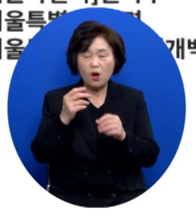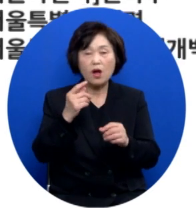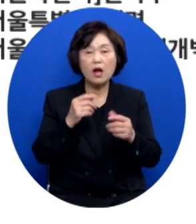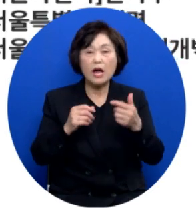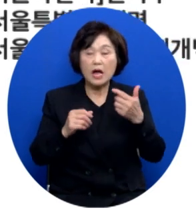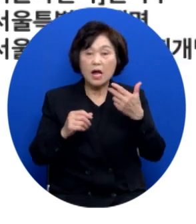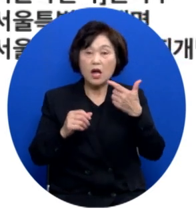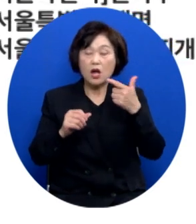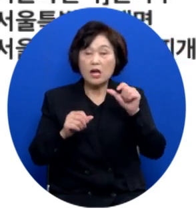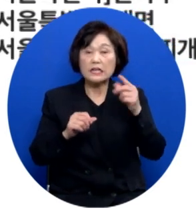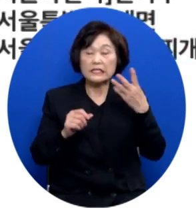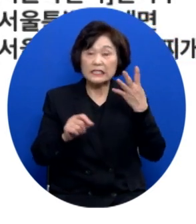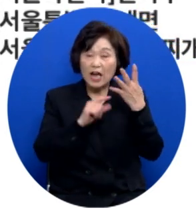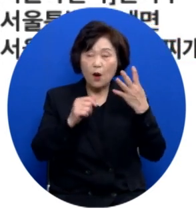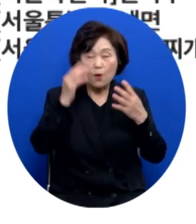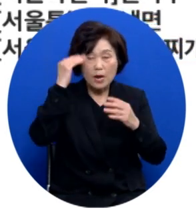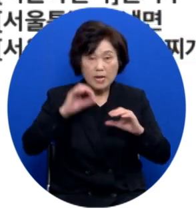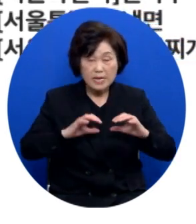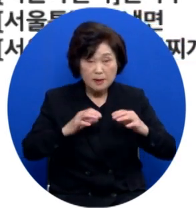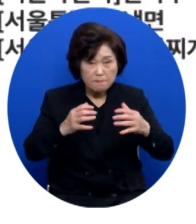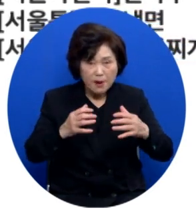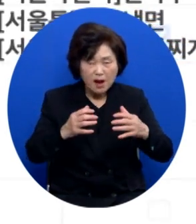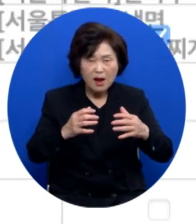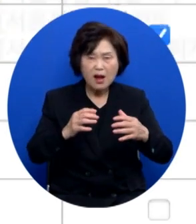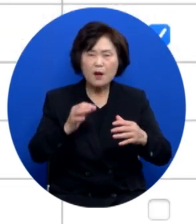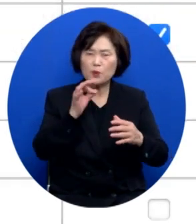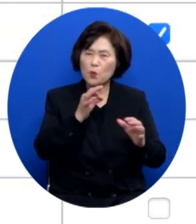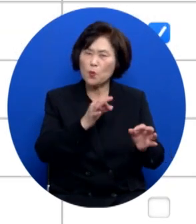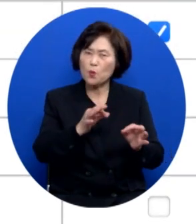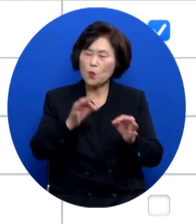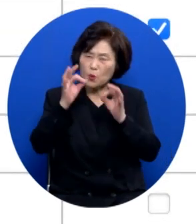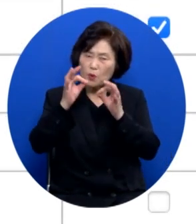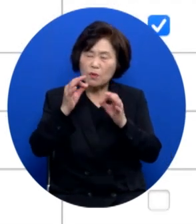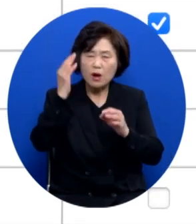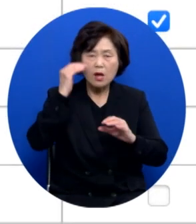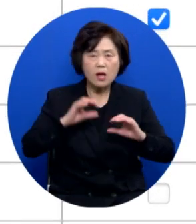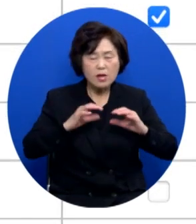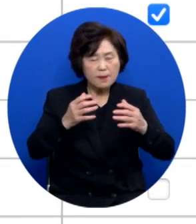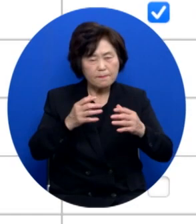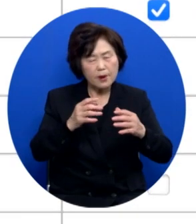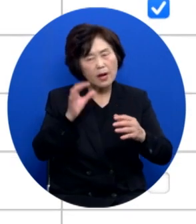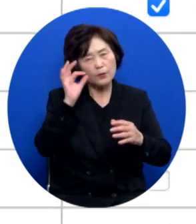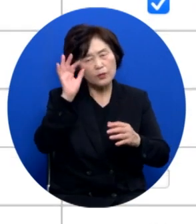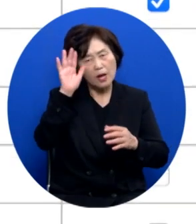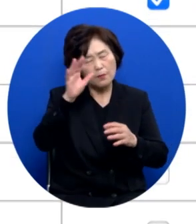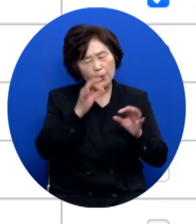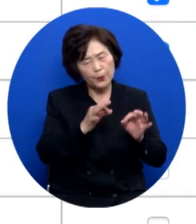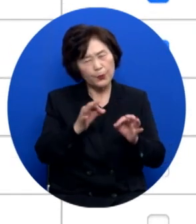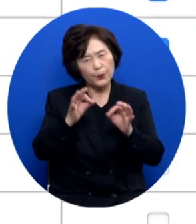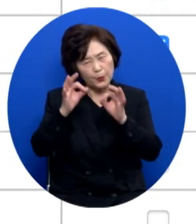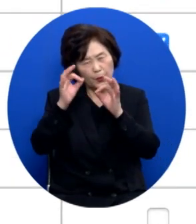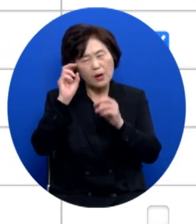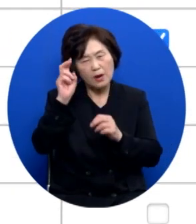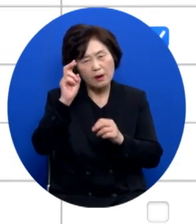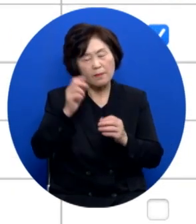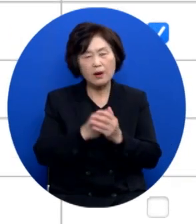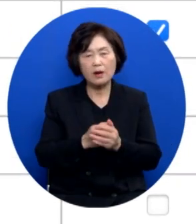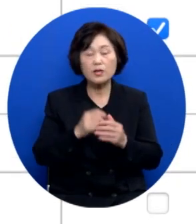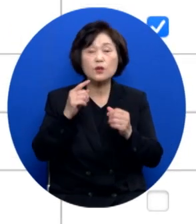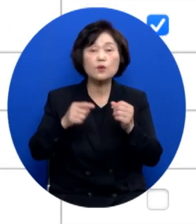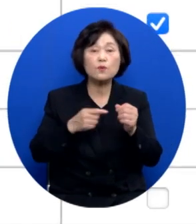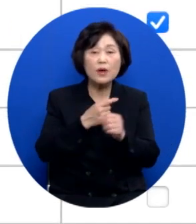김을 포함한 김밥 재료들의 가격까지 오르면서 김밥 가격이 더 치솟을 수 있다는 전망이 나오고 있습니다. 이